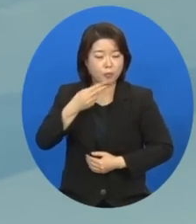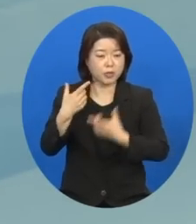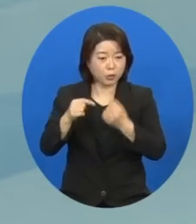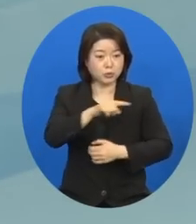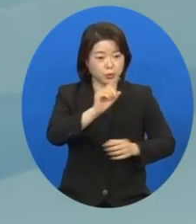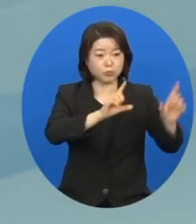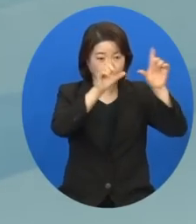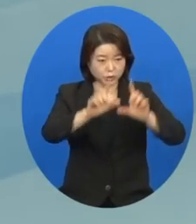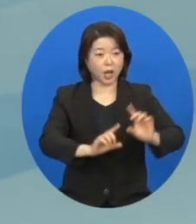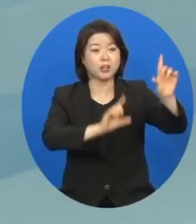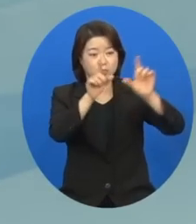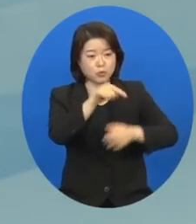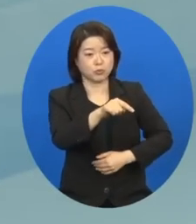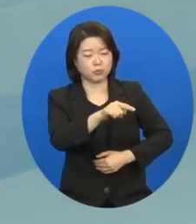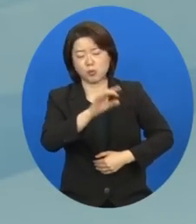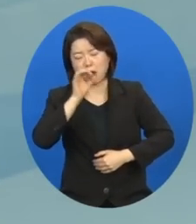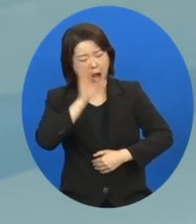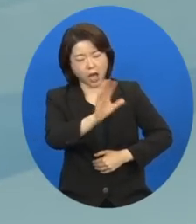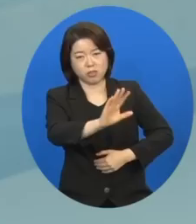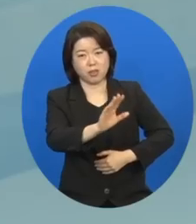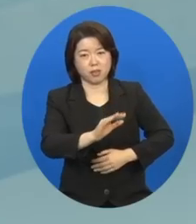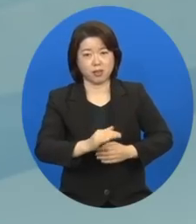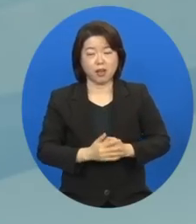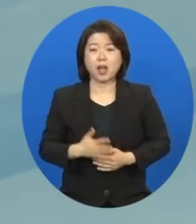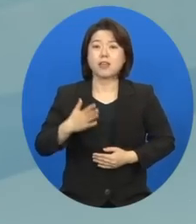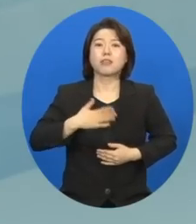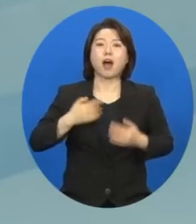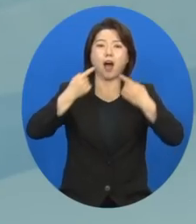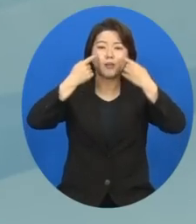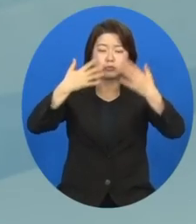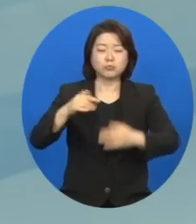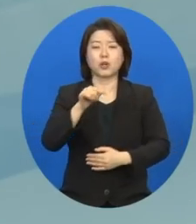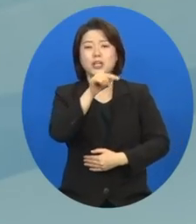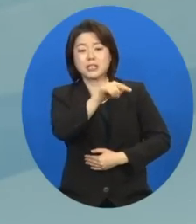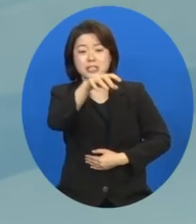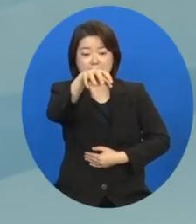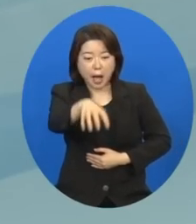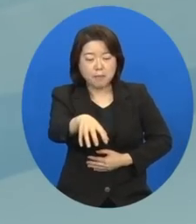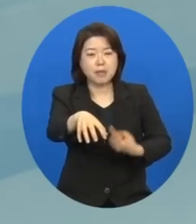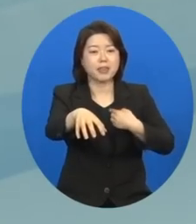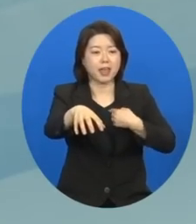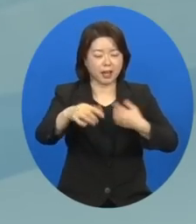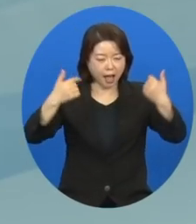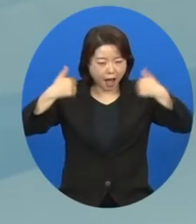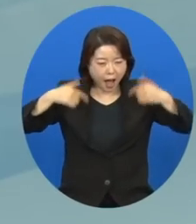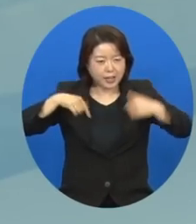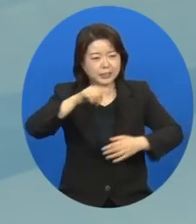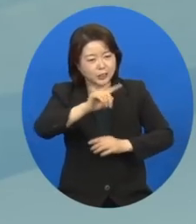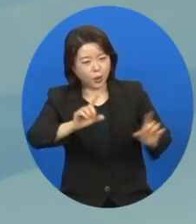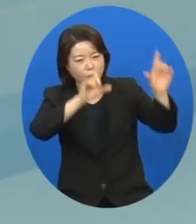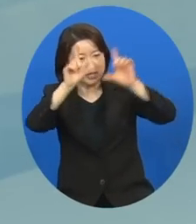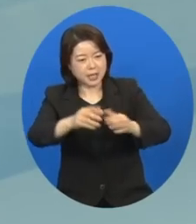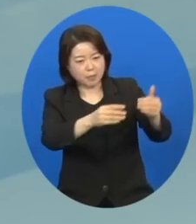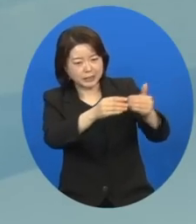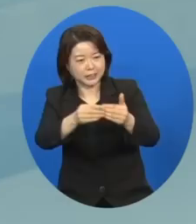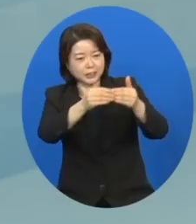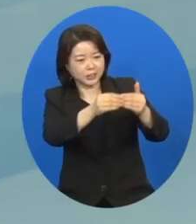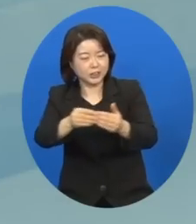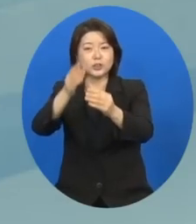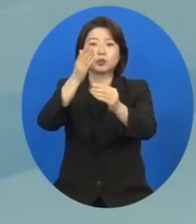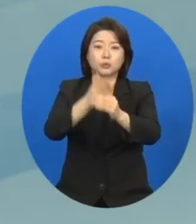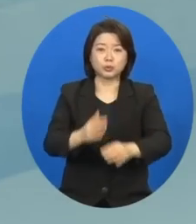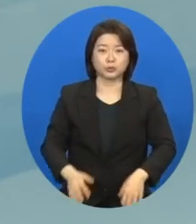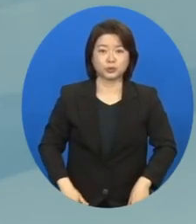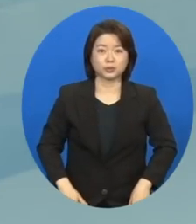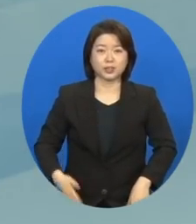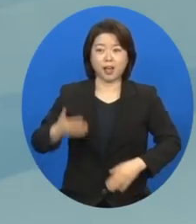있는데 그러면 안 된다는 거예요. 나는 분명히 너의 앞에 늘 너의 삶을 인도하고 있다. 그러나